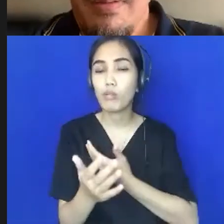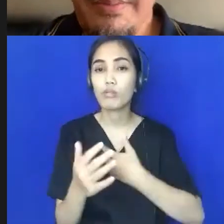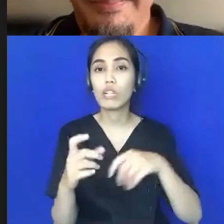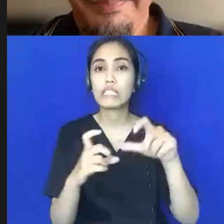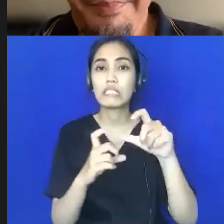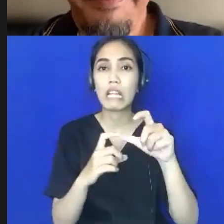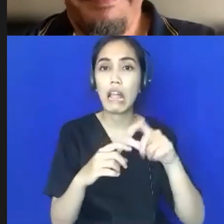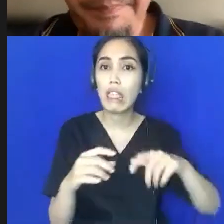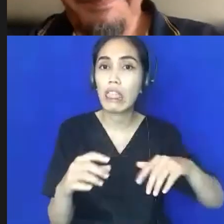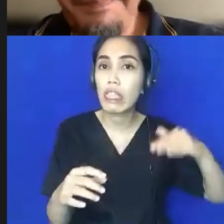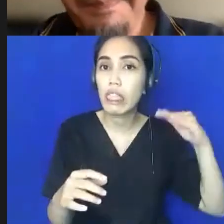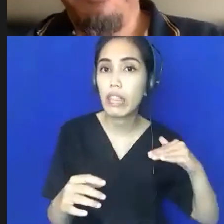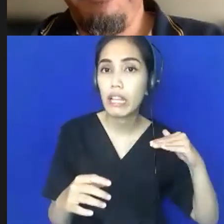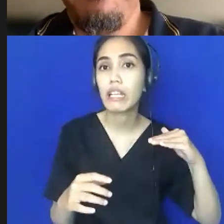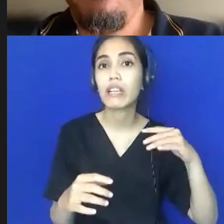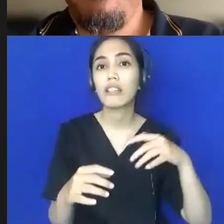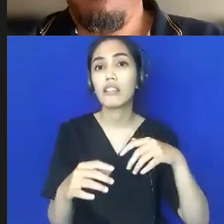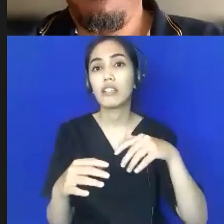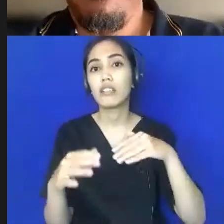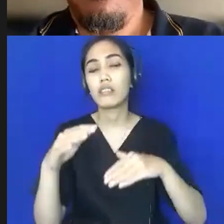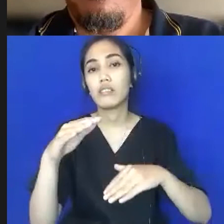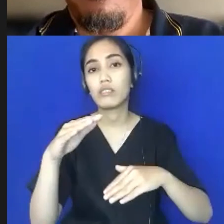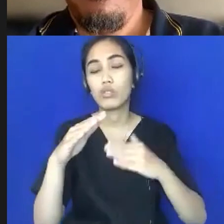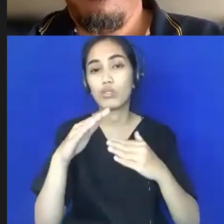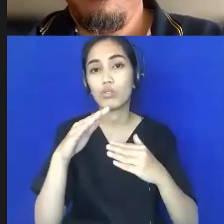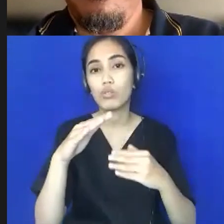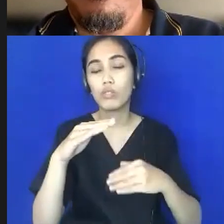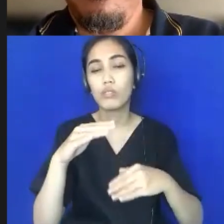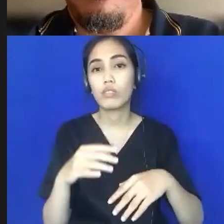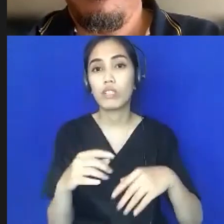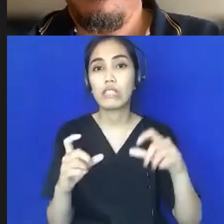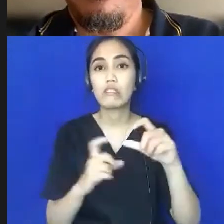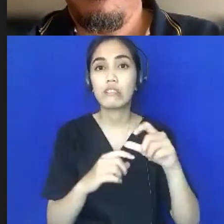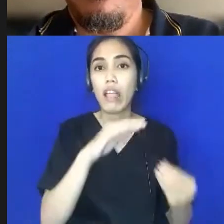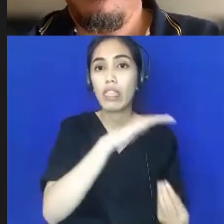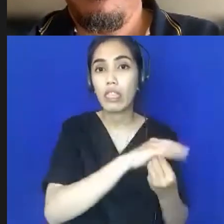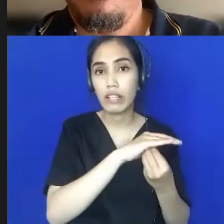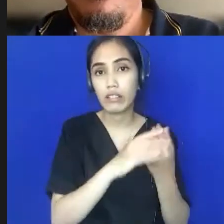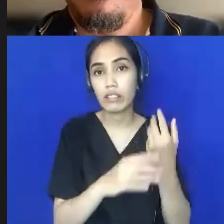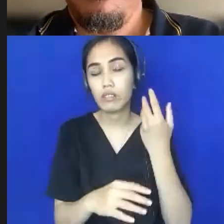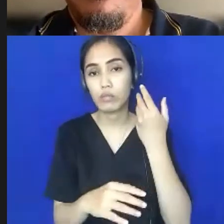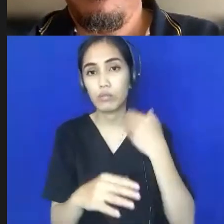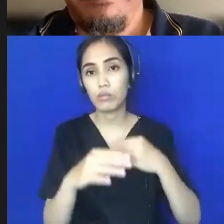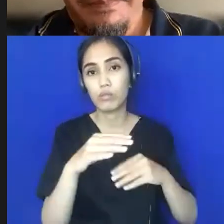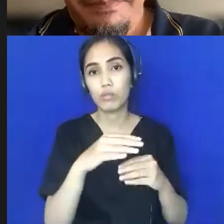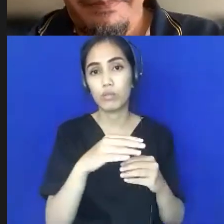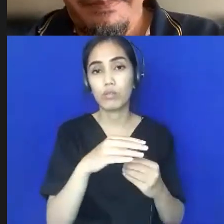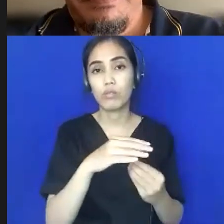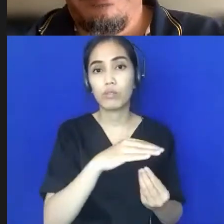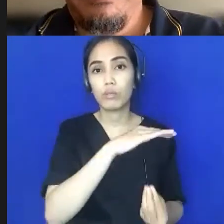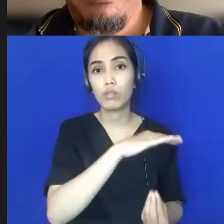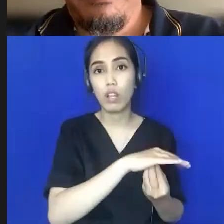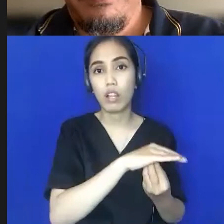dan melindungi anak-anak kita. Jadi jangan ragu untuk hubungi